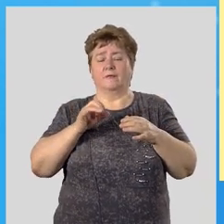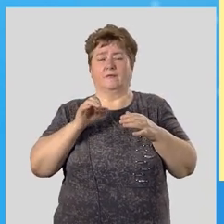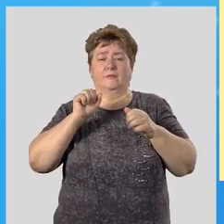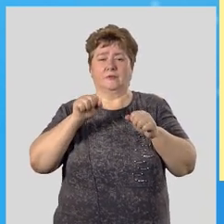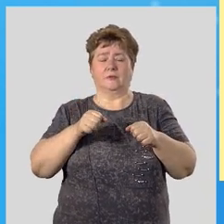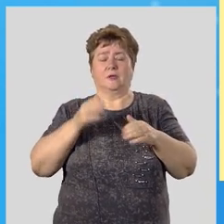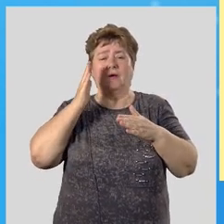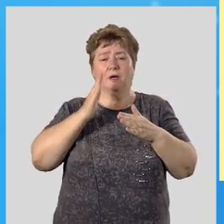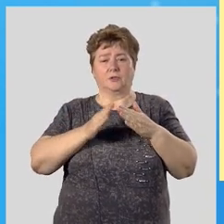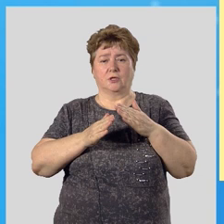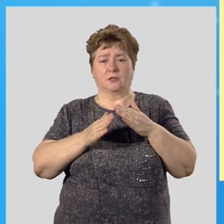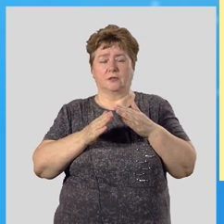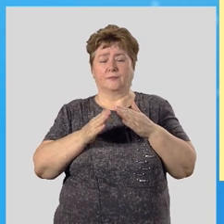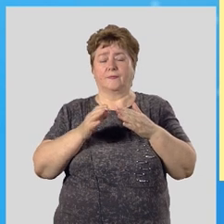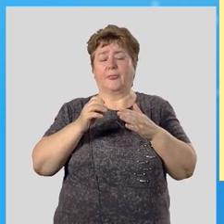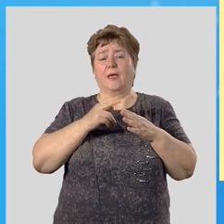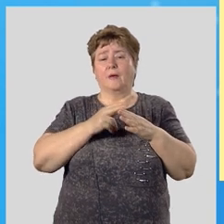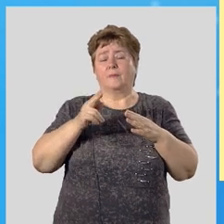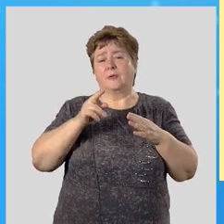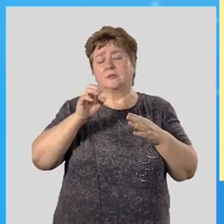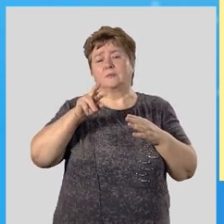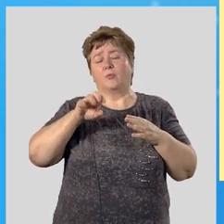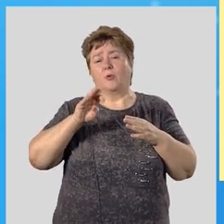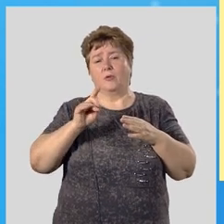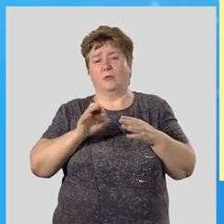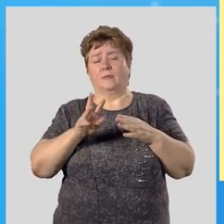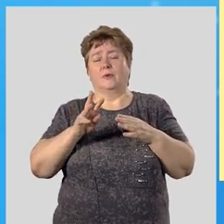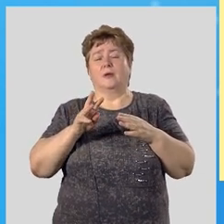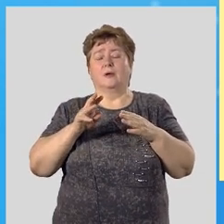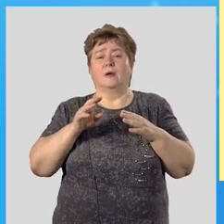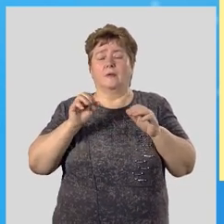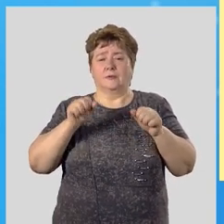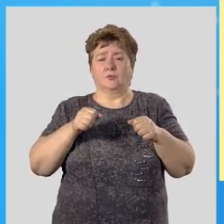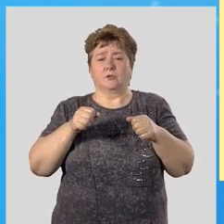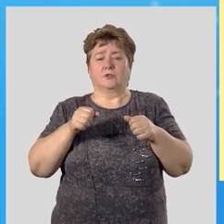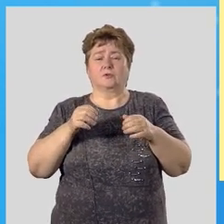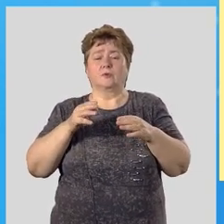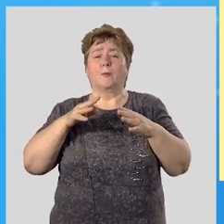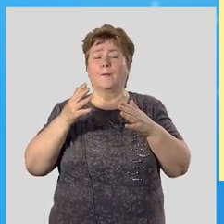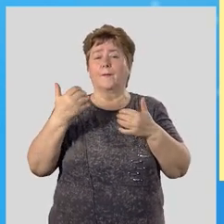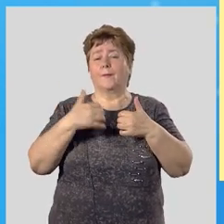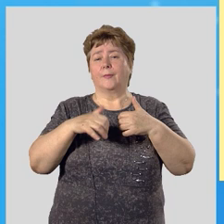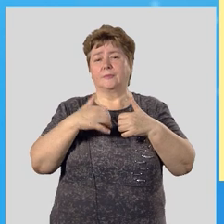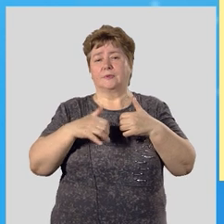называется окончательным, а бесполым способом – промежуточным.